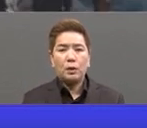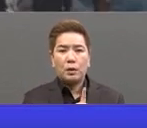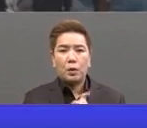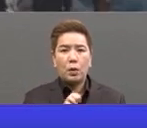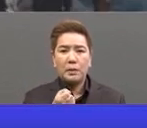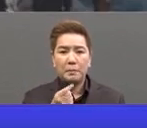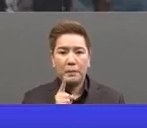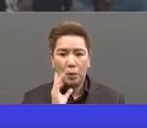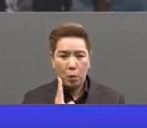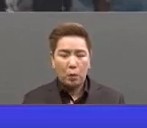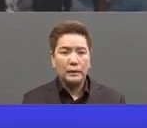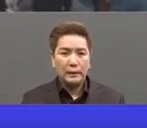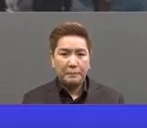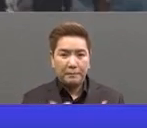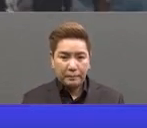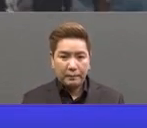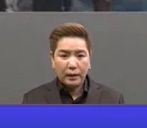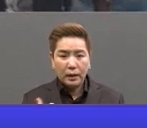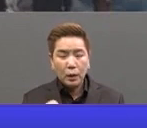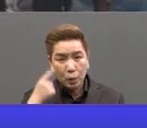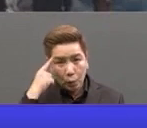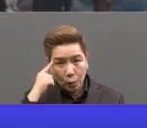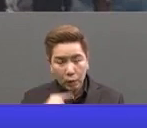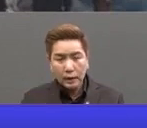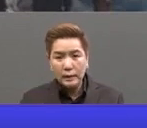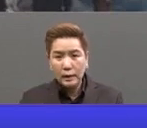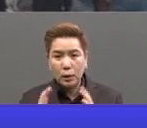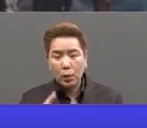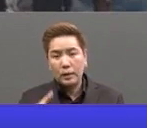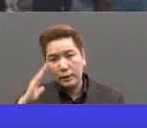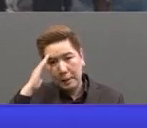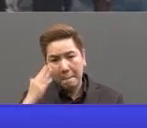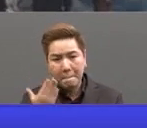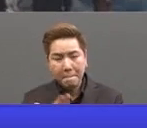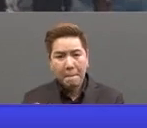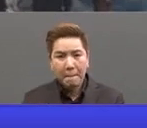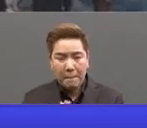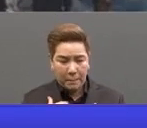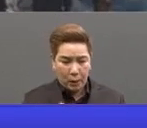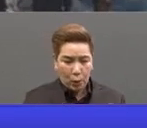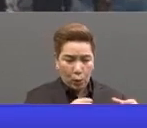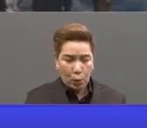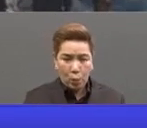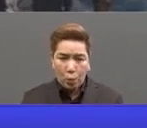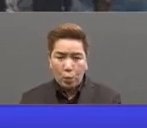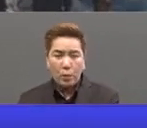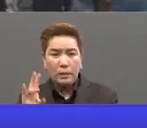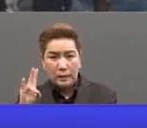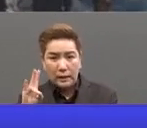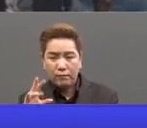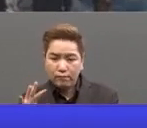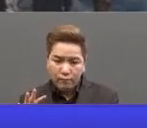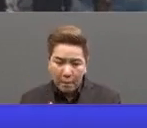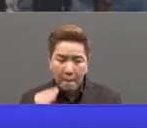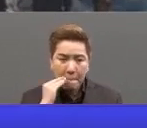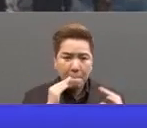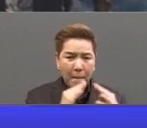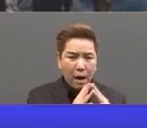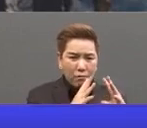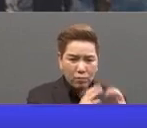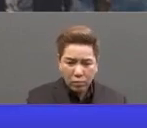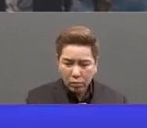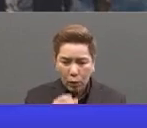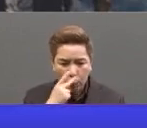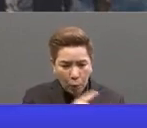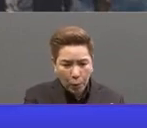ดือดร้อนอย่างเต็มที่แล้วก็ให้ครบถ้วนจากรายงานนะคะเหมือนที่น้องต้นบอกนะคะล่าสุดก็คือ30 กรกฎาคม